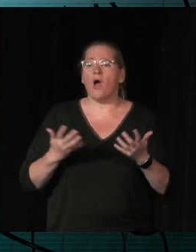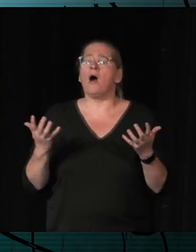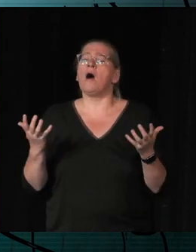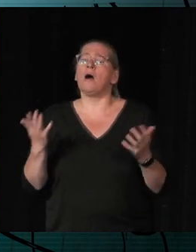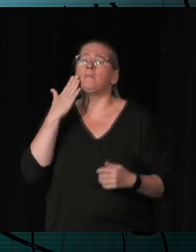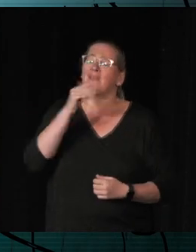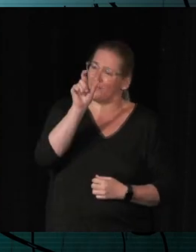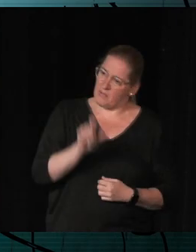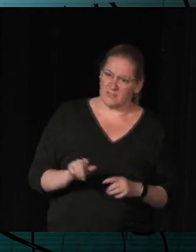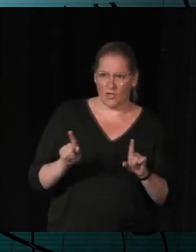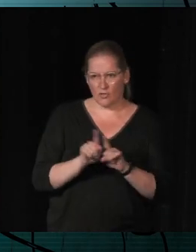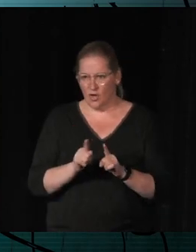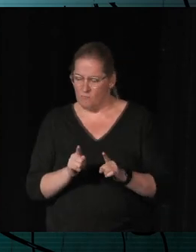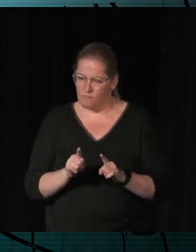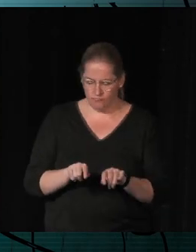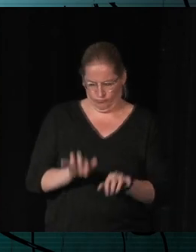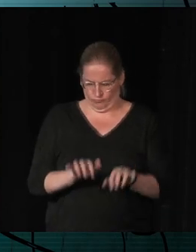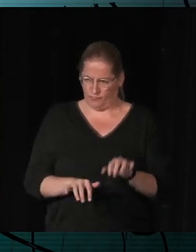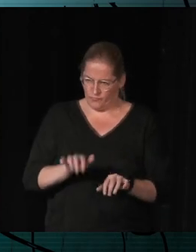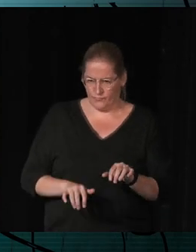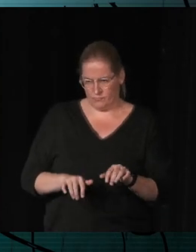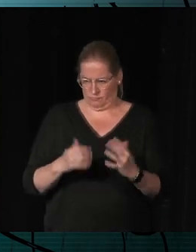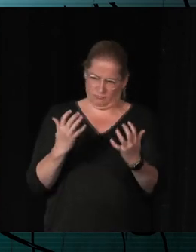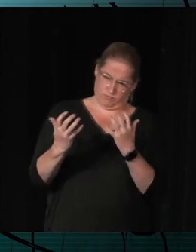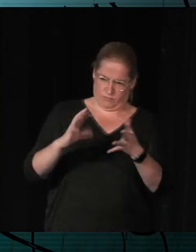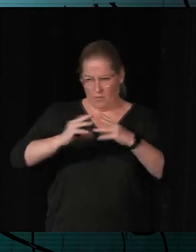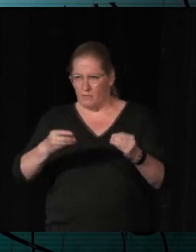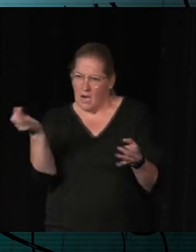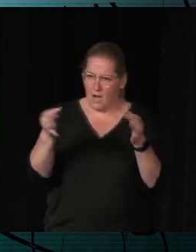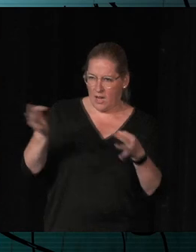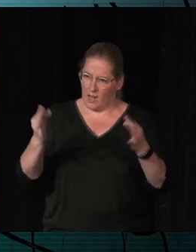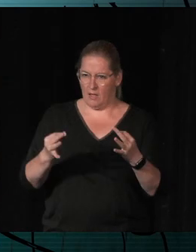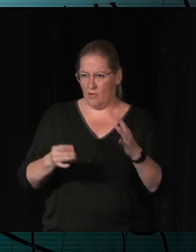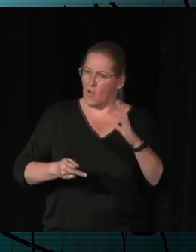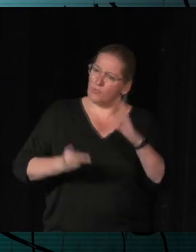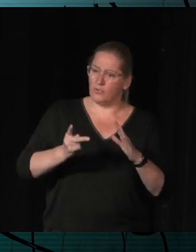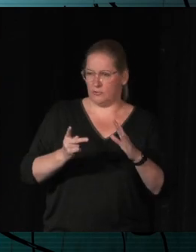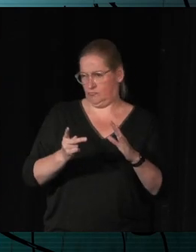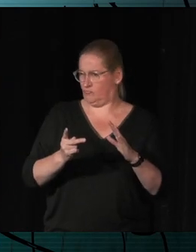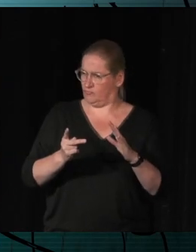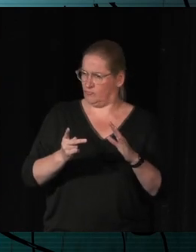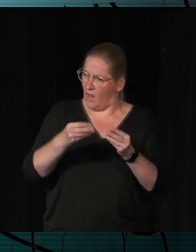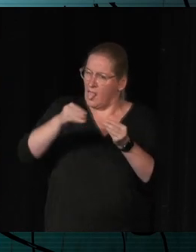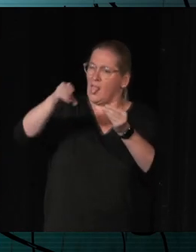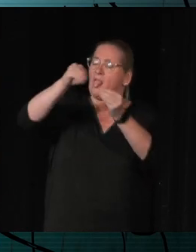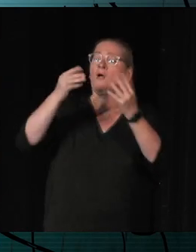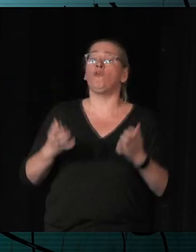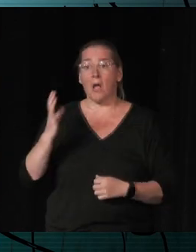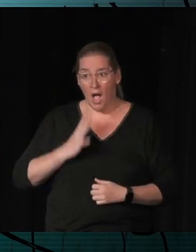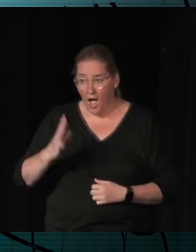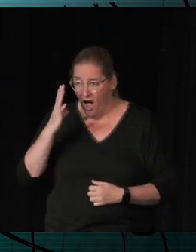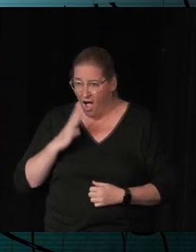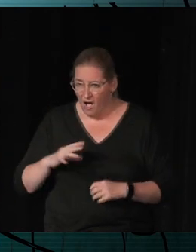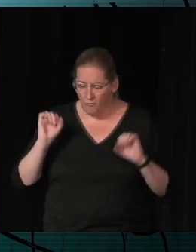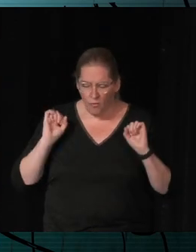programmeur game designer d'inventer des choses différentes et de faire différents et il y avait beaucoup plus de possibilité de de de le faire en plus